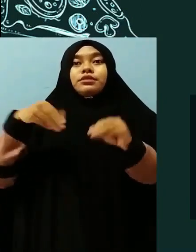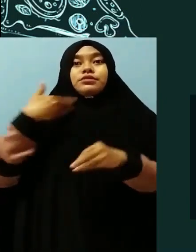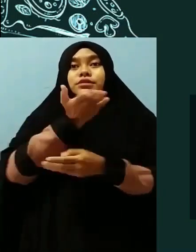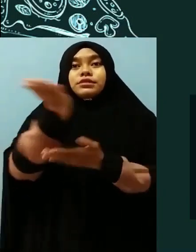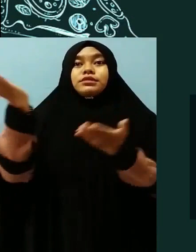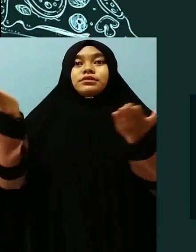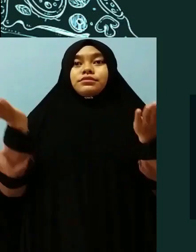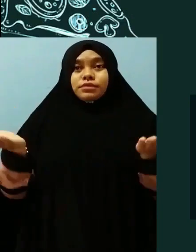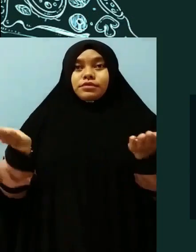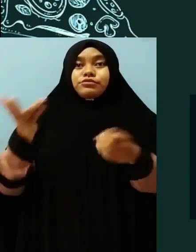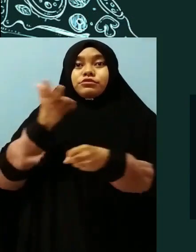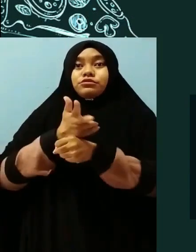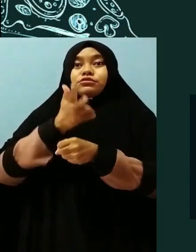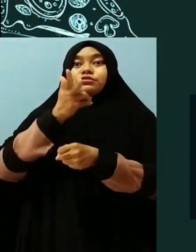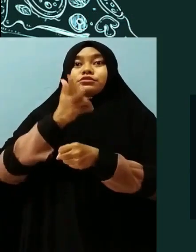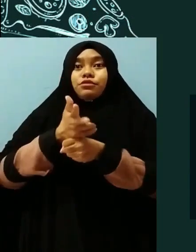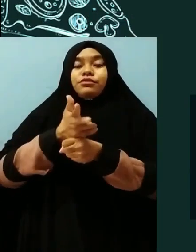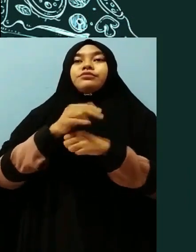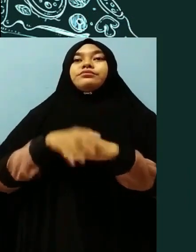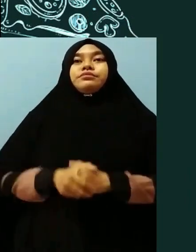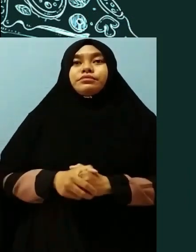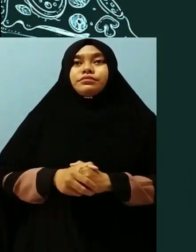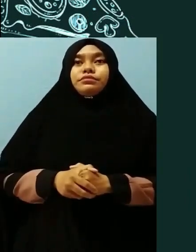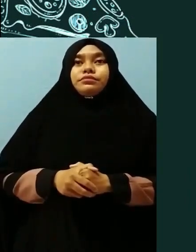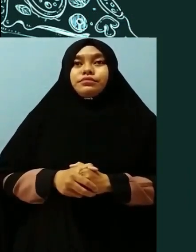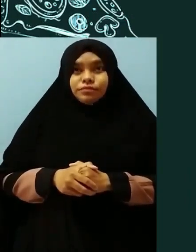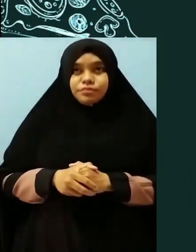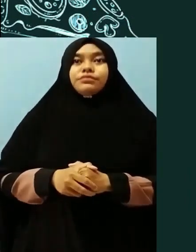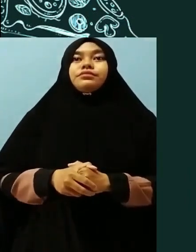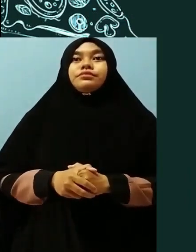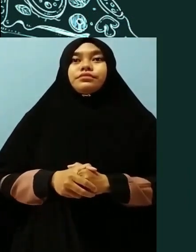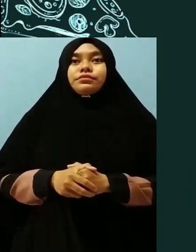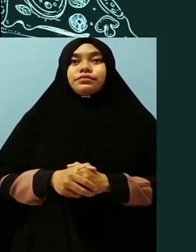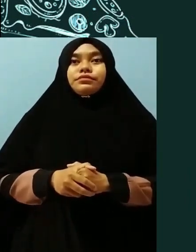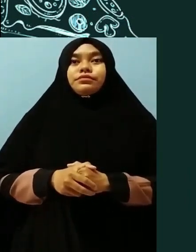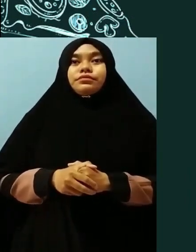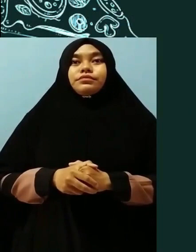ajaran Rasulullah. Kalian simak ya videonya.